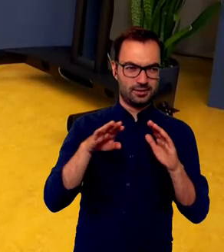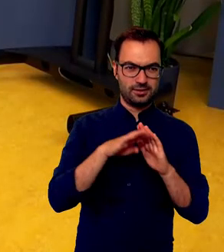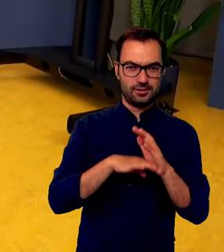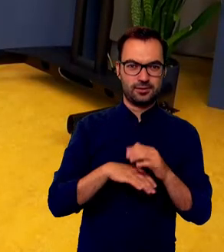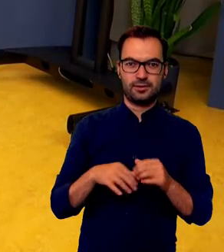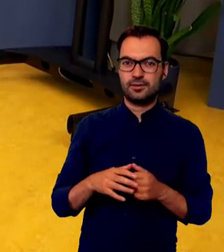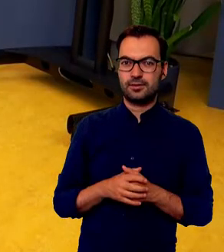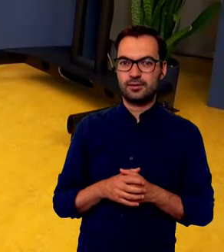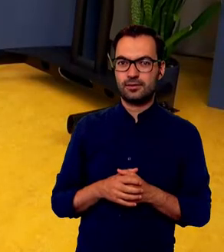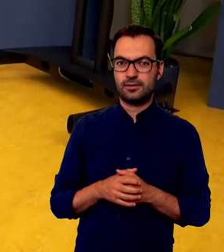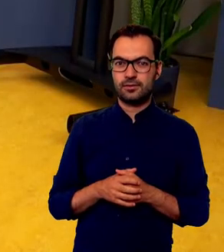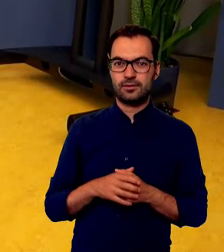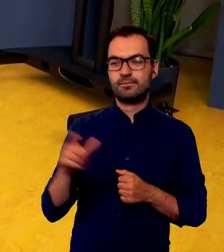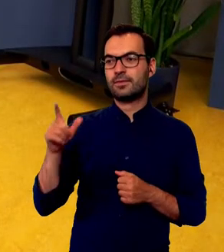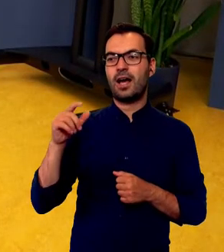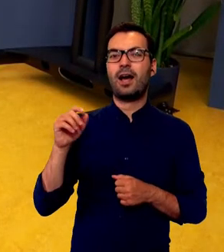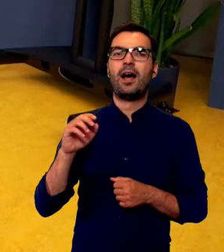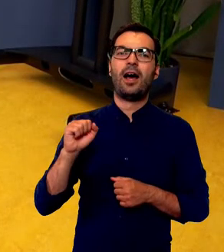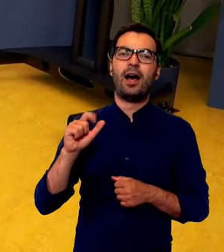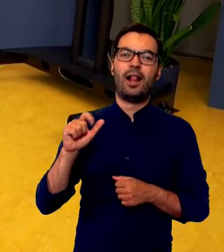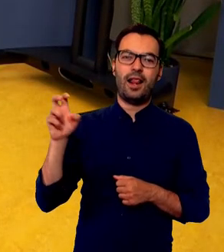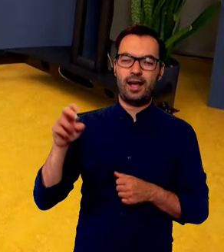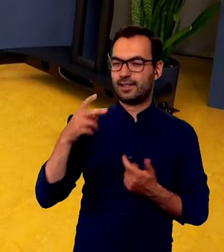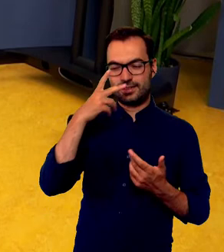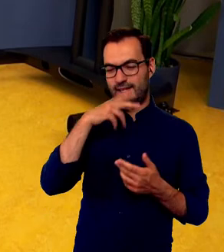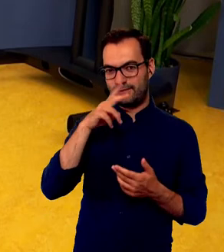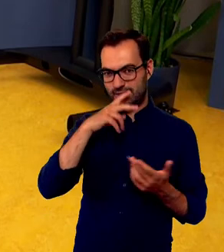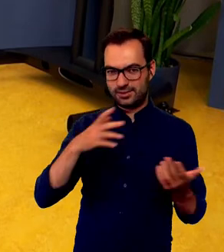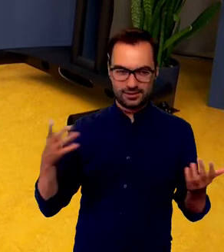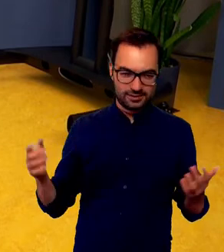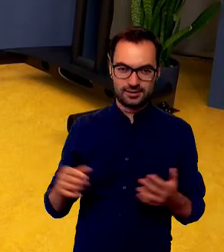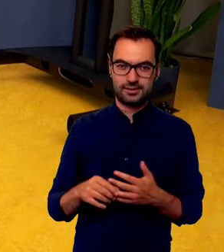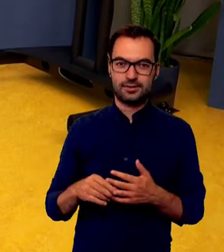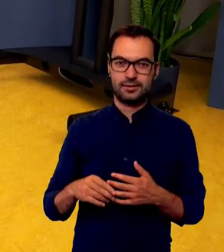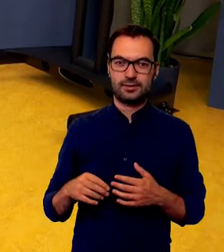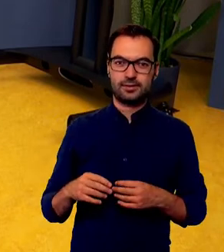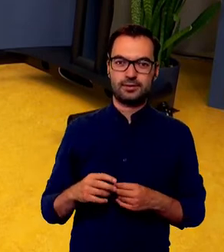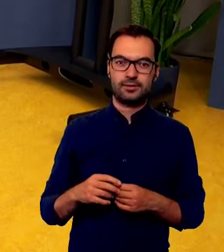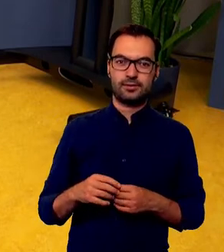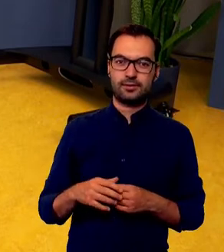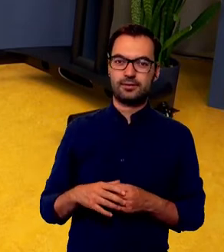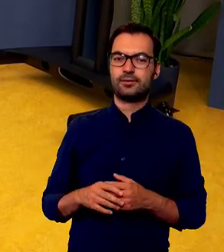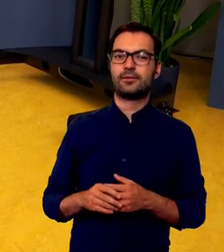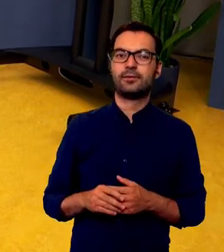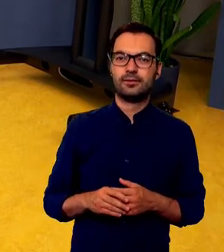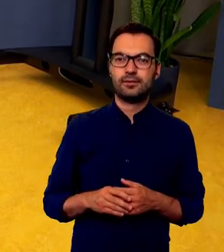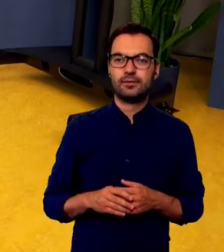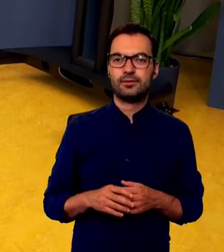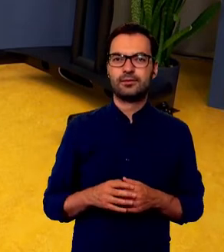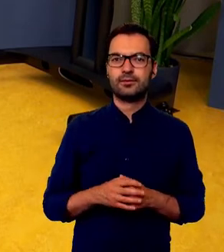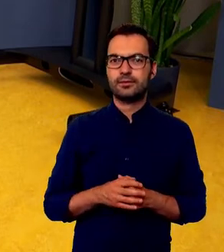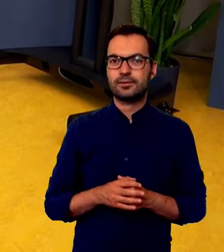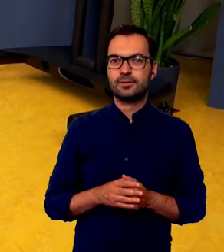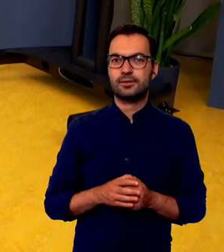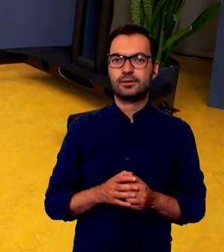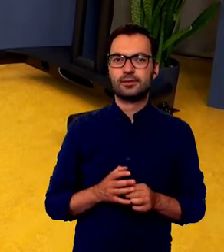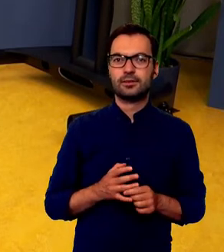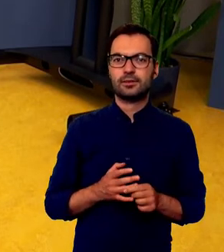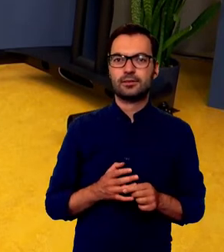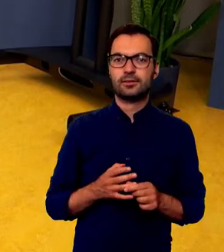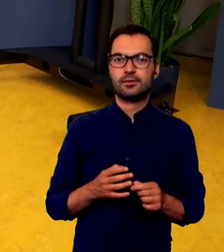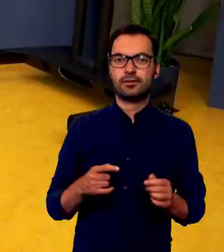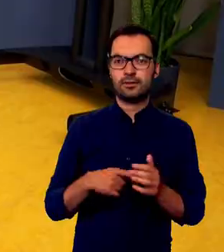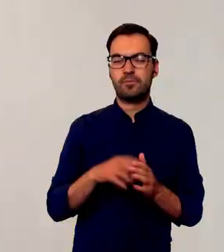działa. Tak? Ale tam Allah też nie widzi. Allah też nie widzi, dobra. Tak, Allah też nie widzi. To są też